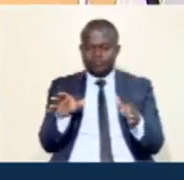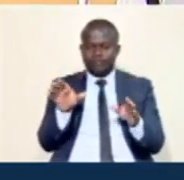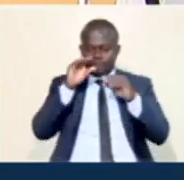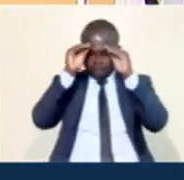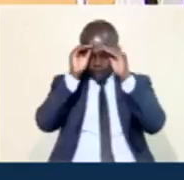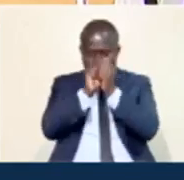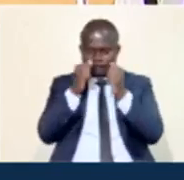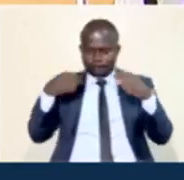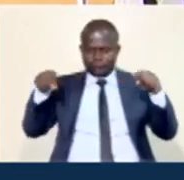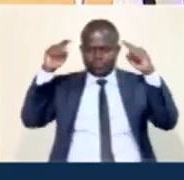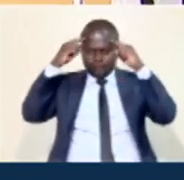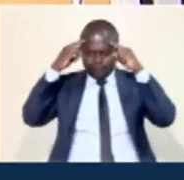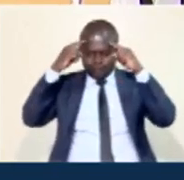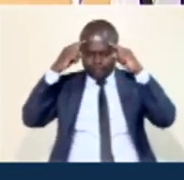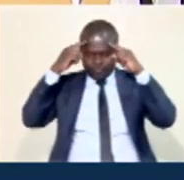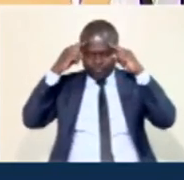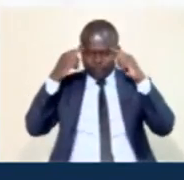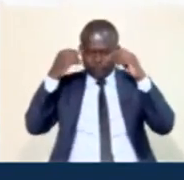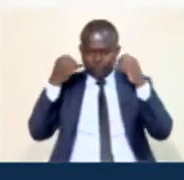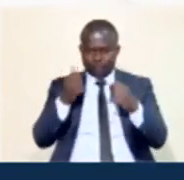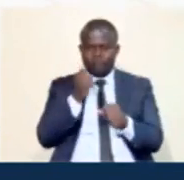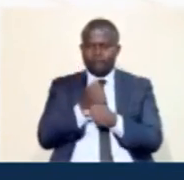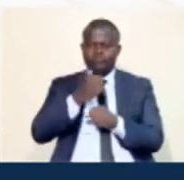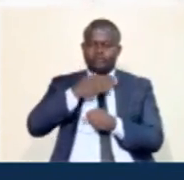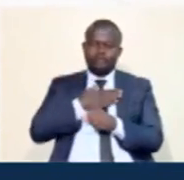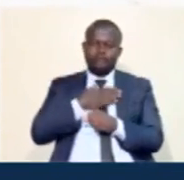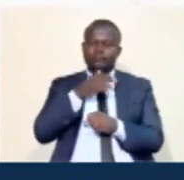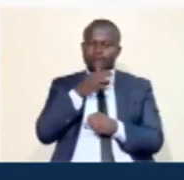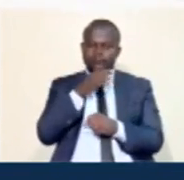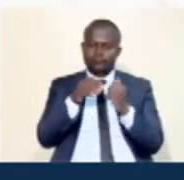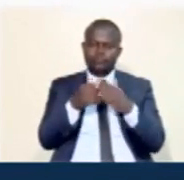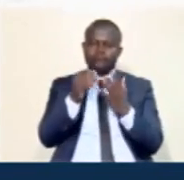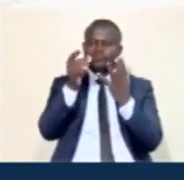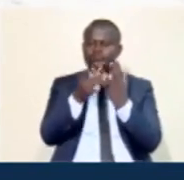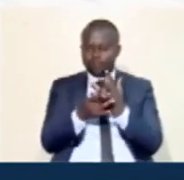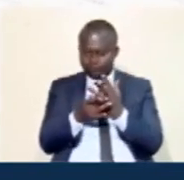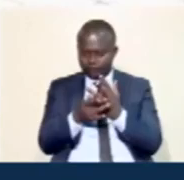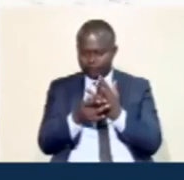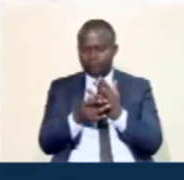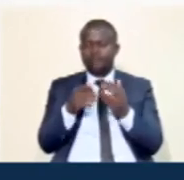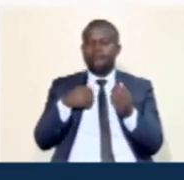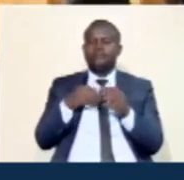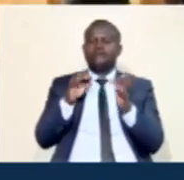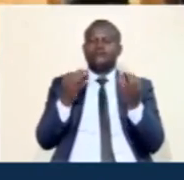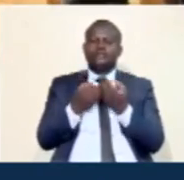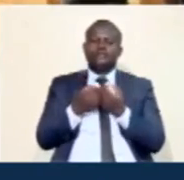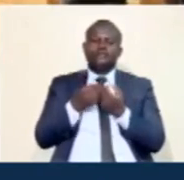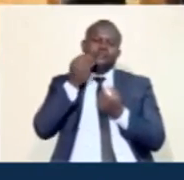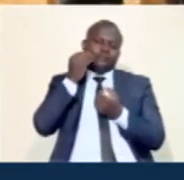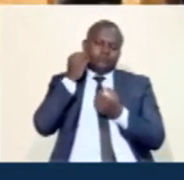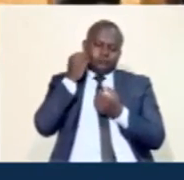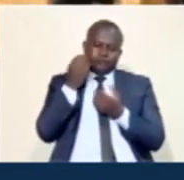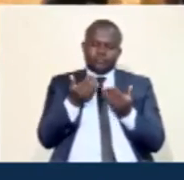na kaminuza ubu ndikorera ndo mu mama narashatse mfite urugo